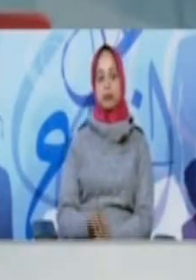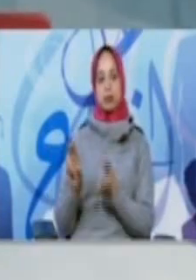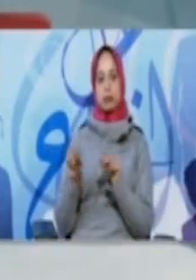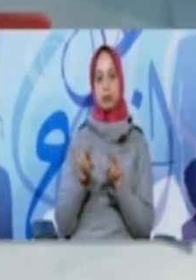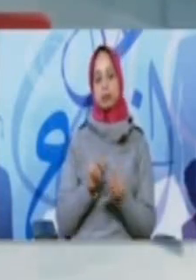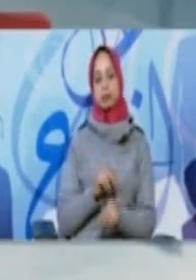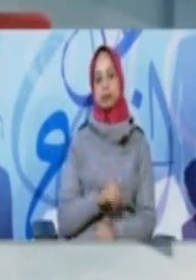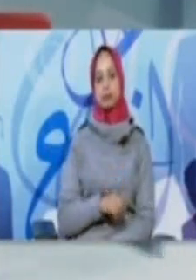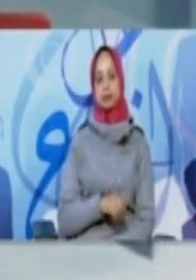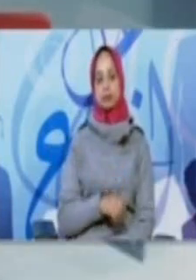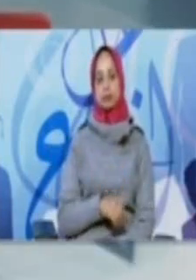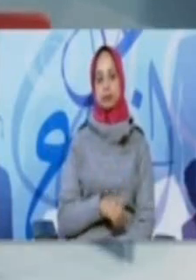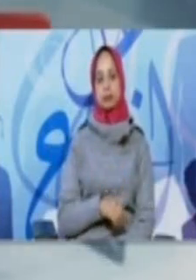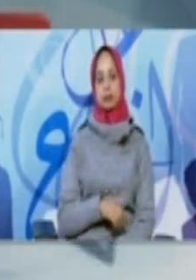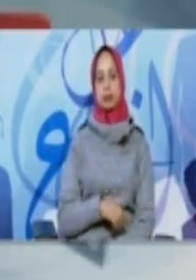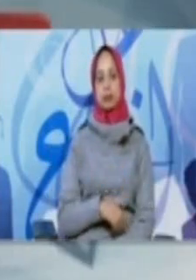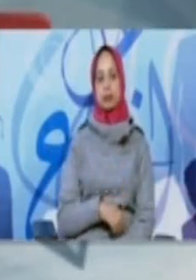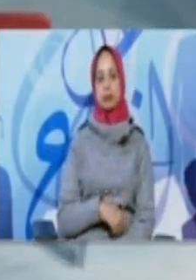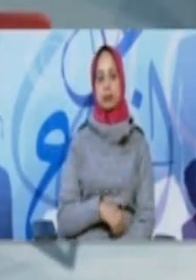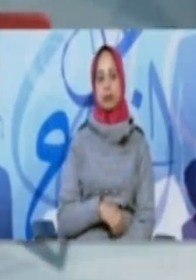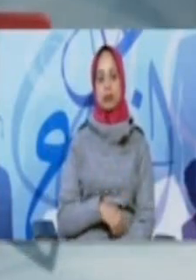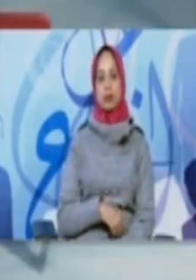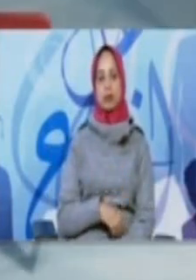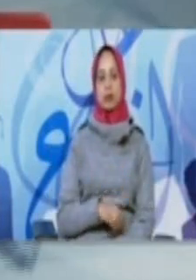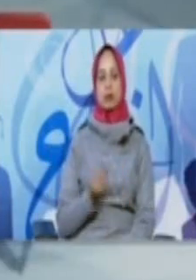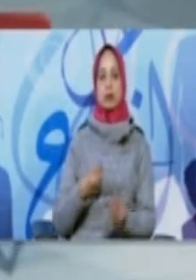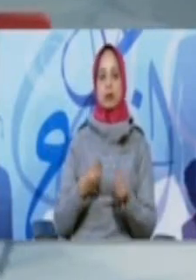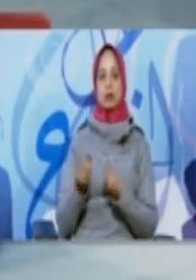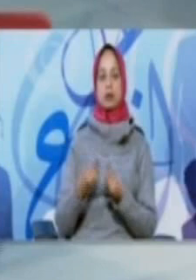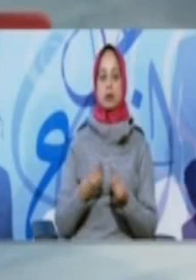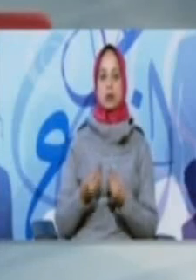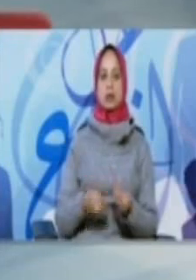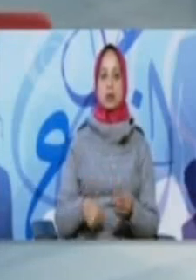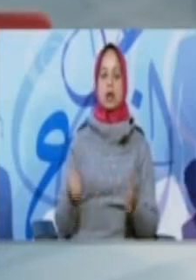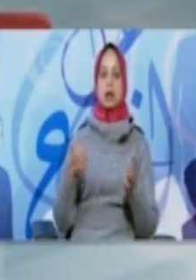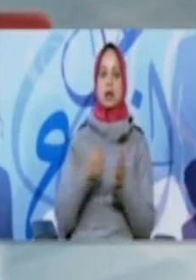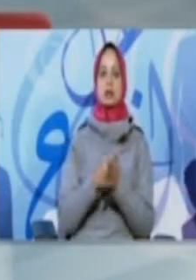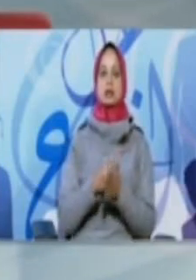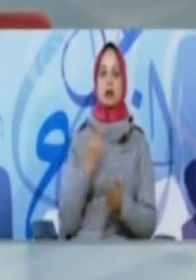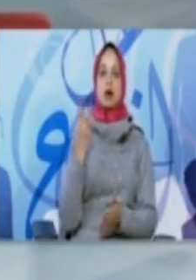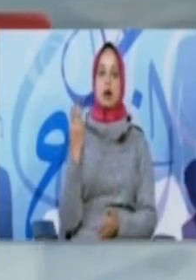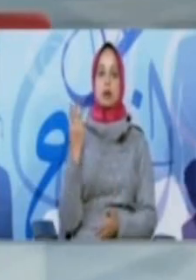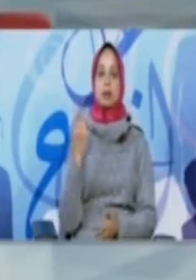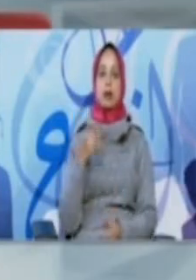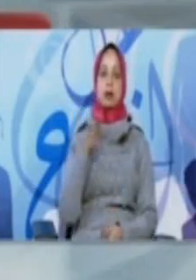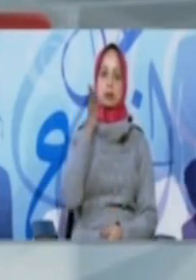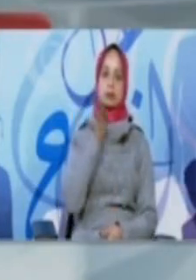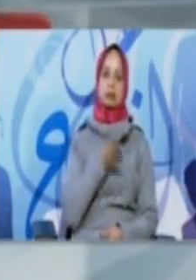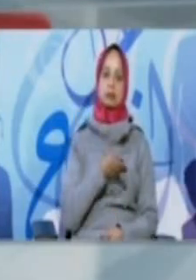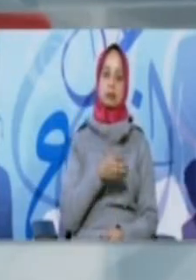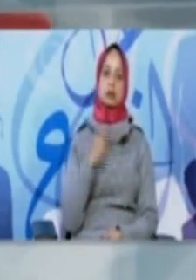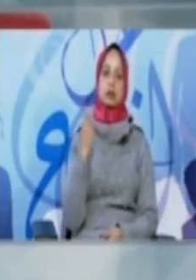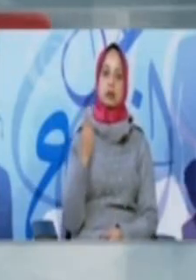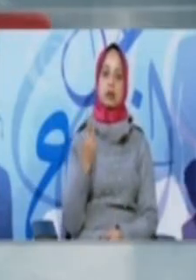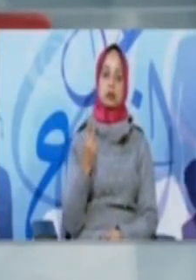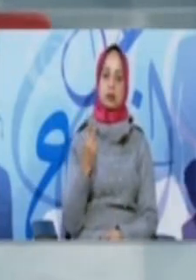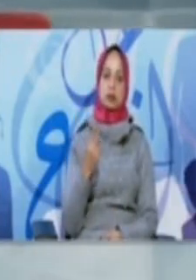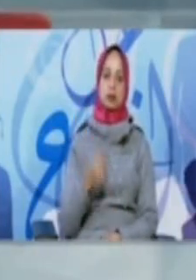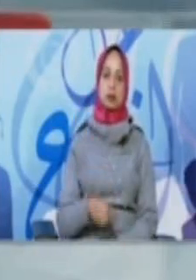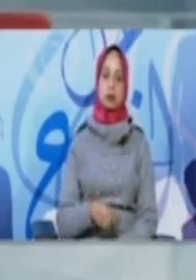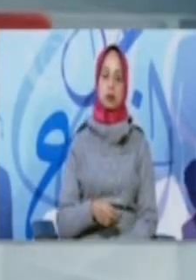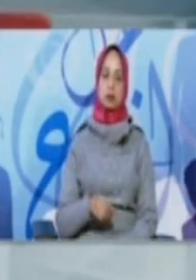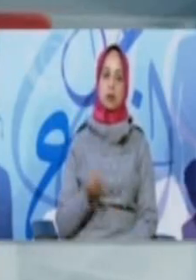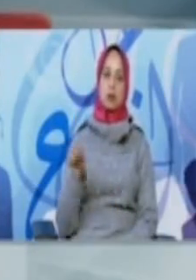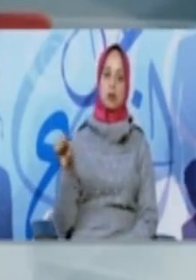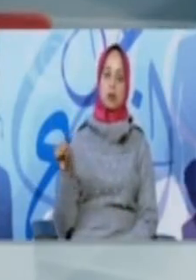تانية؟ وبقى ما العلاقة بين حادثة 4 فبراير وثورة 23 يوليو؟ حادثة 4